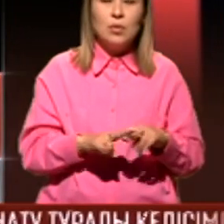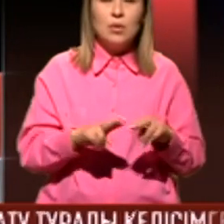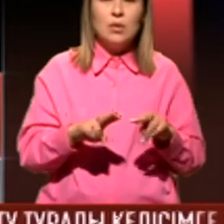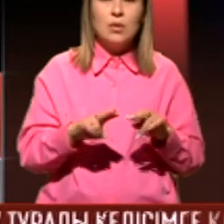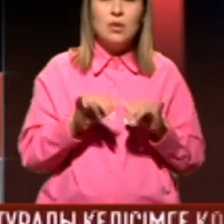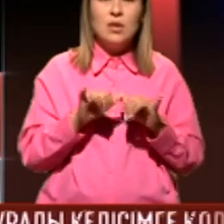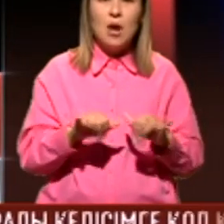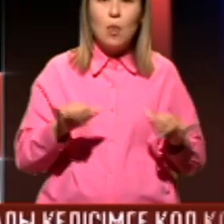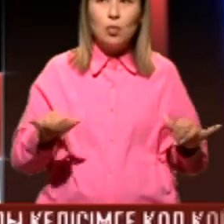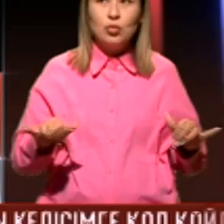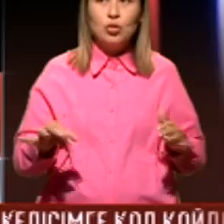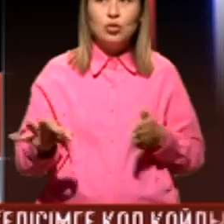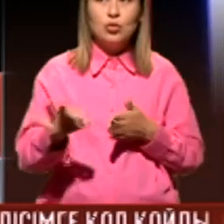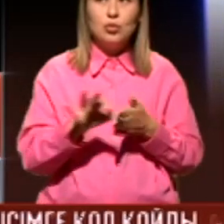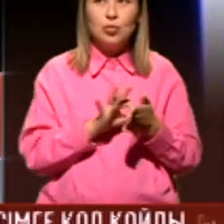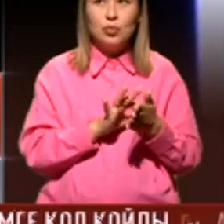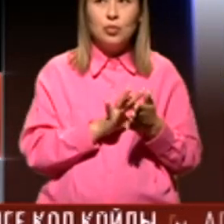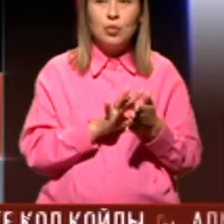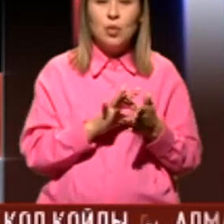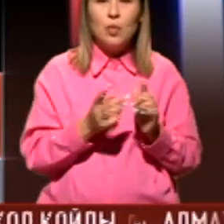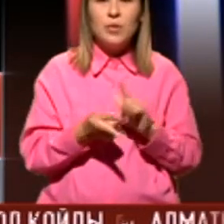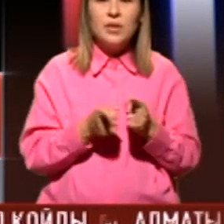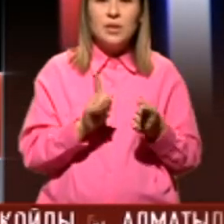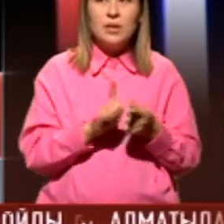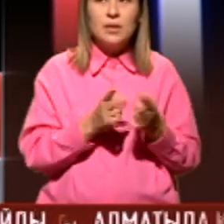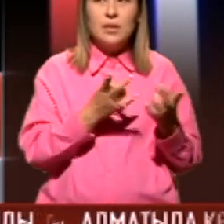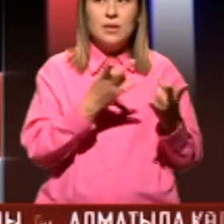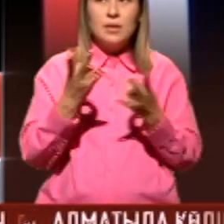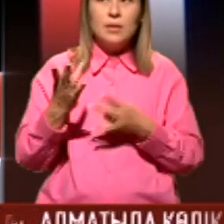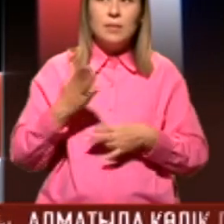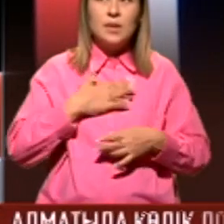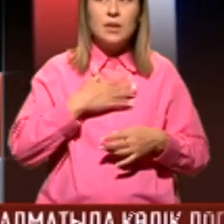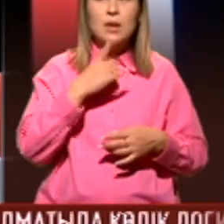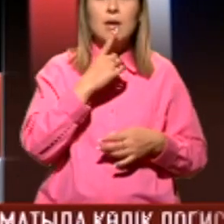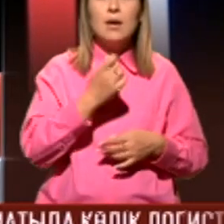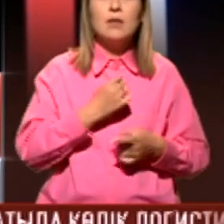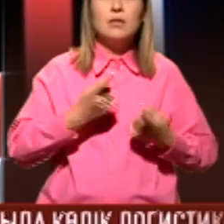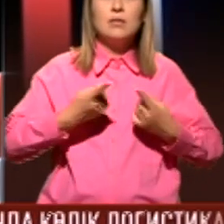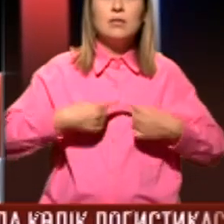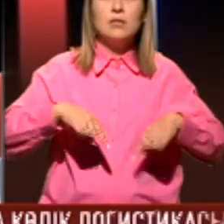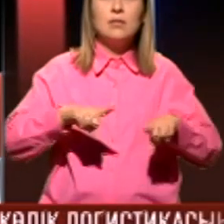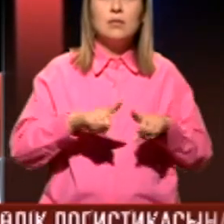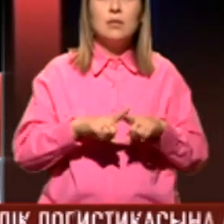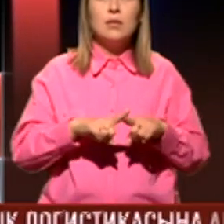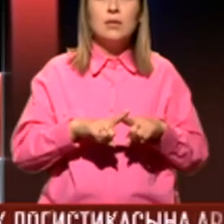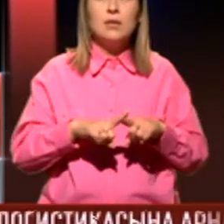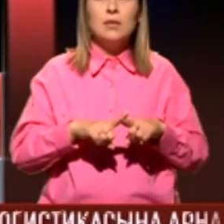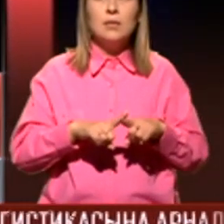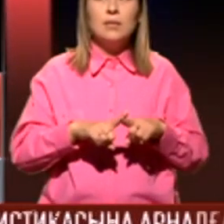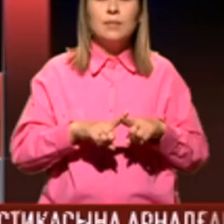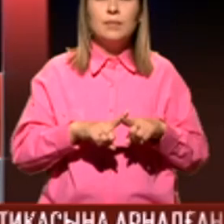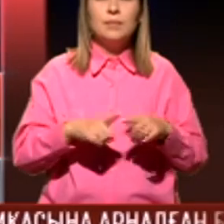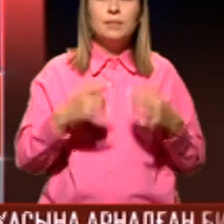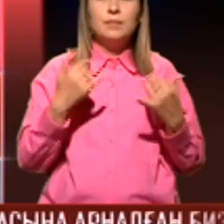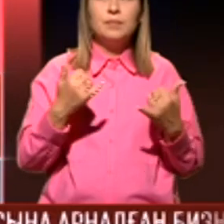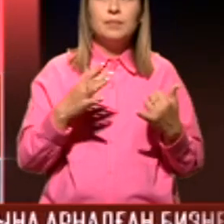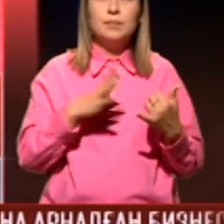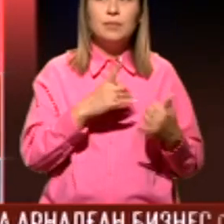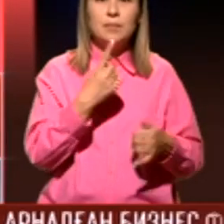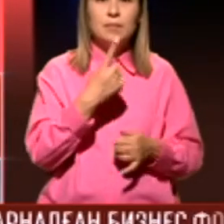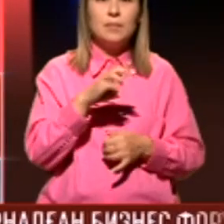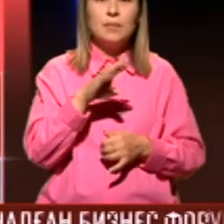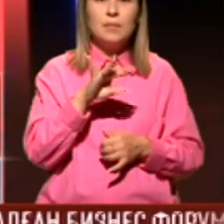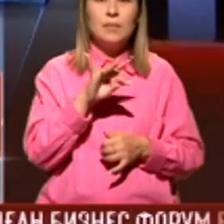дамуды және шұғыл жедел өзгерістерді қажет етеді біздің әскери құрылымдар, әскери сала. Қымбат спикерлер, жаңа біз 1 триллион